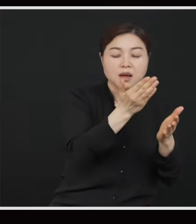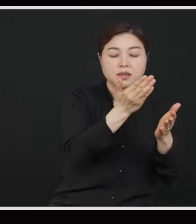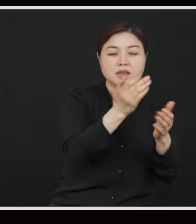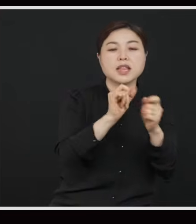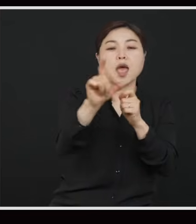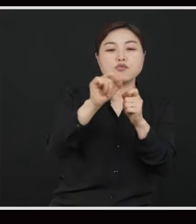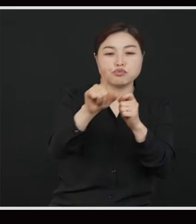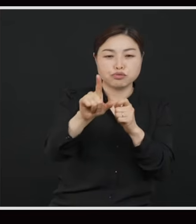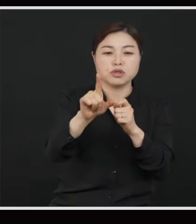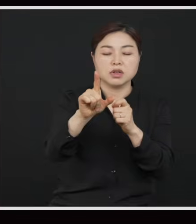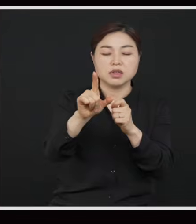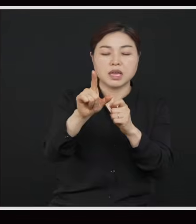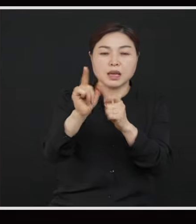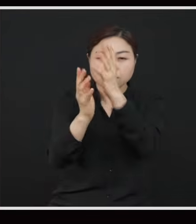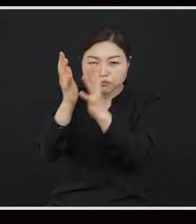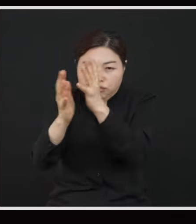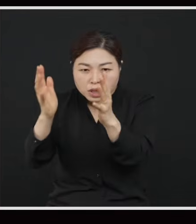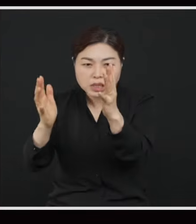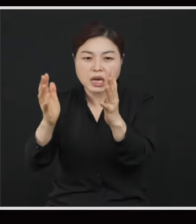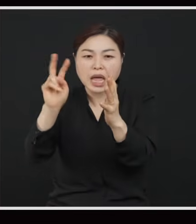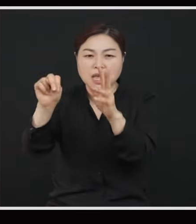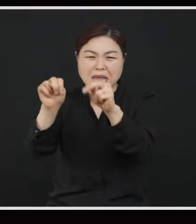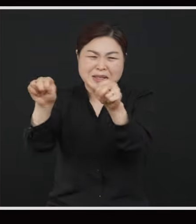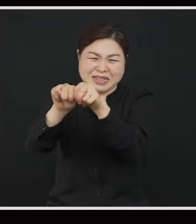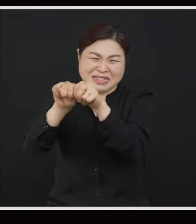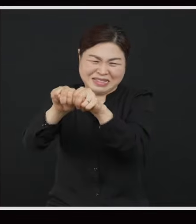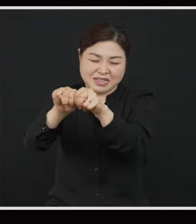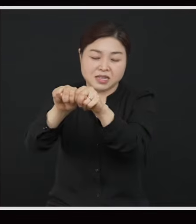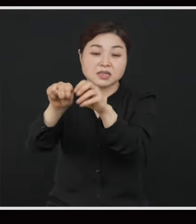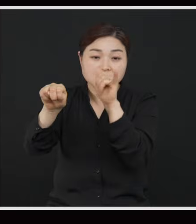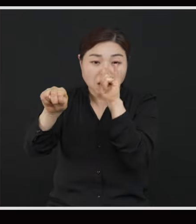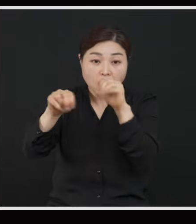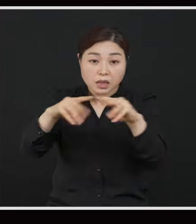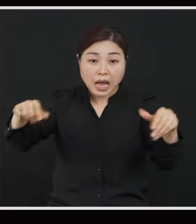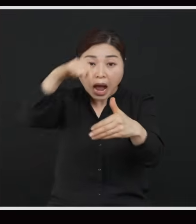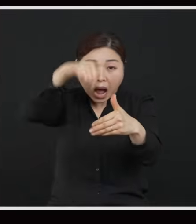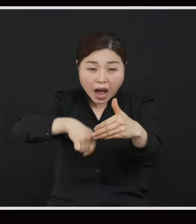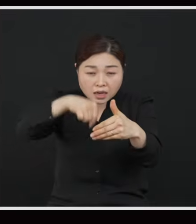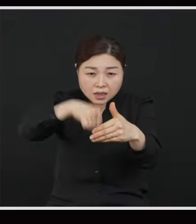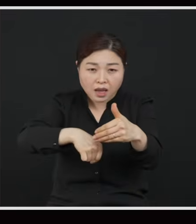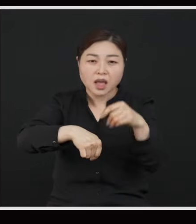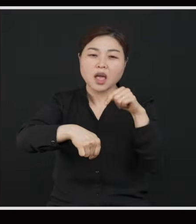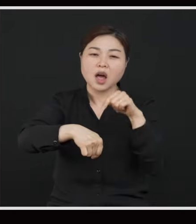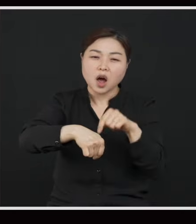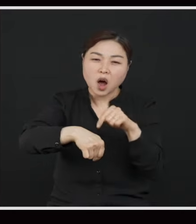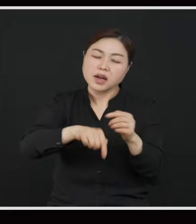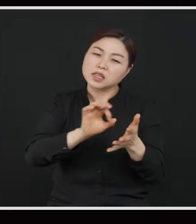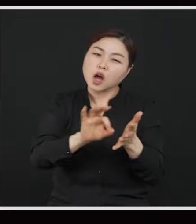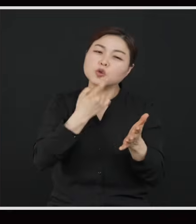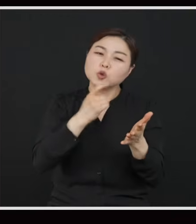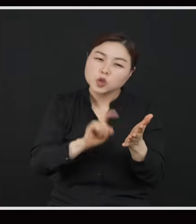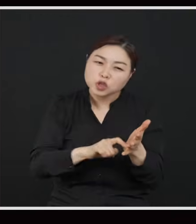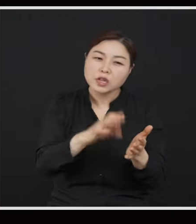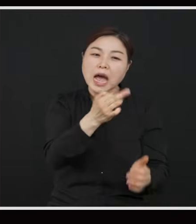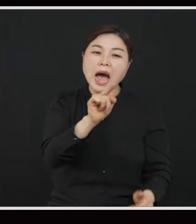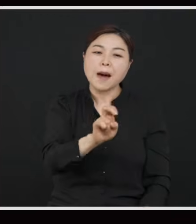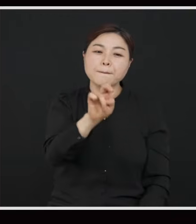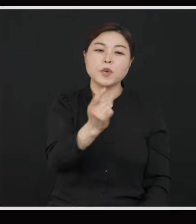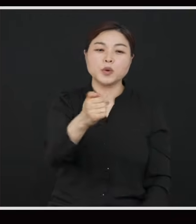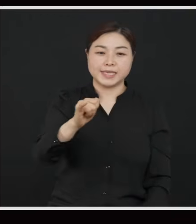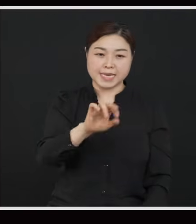그걸 띄어서 사용을 못 해요. 그러니까 땅 속에 조금 더 사용하기 쉬운 질소 성분,